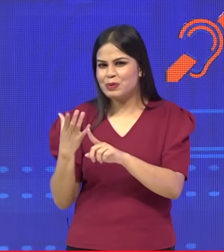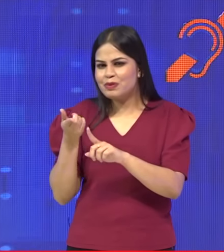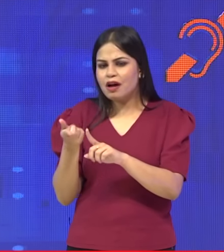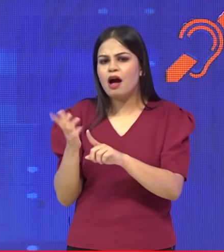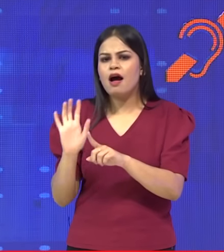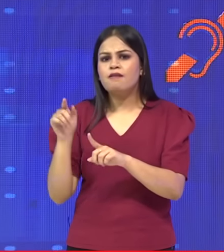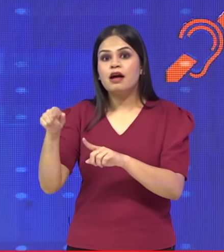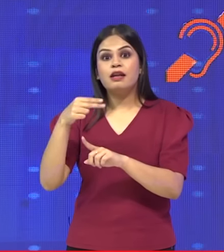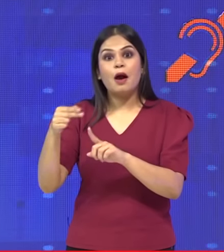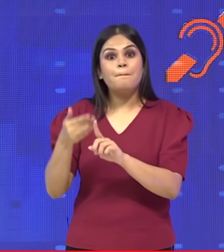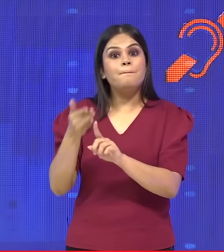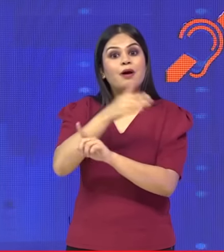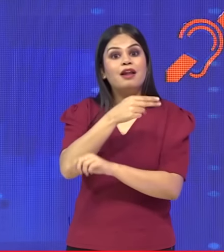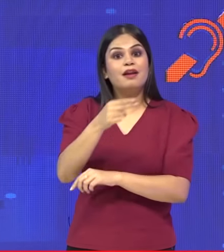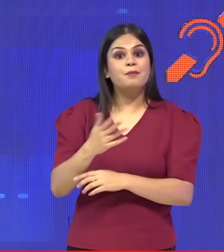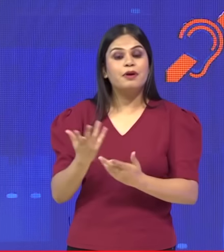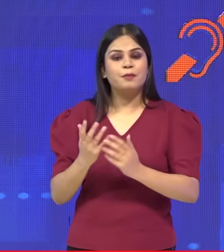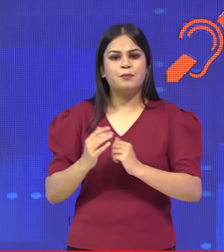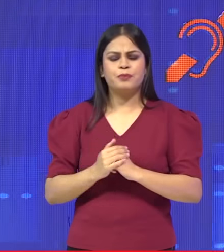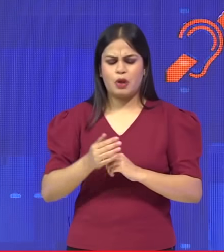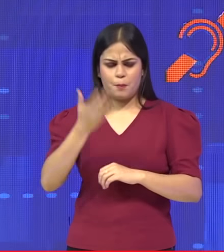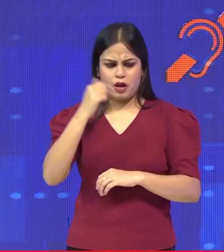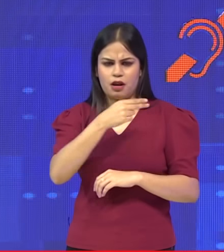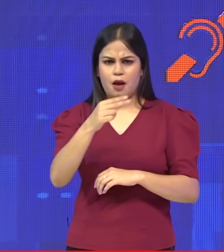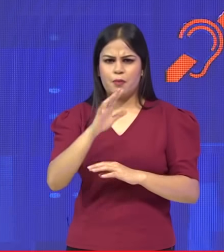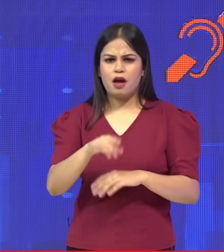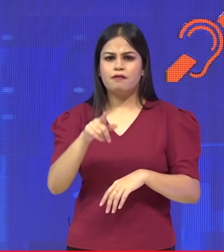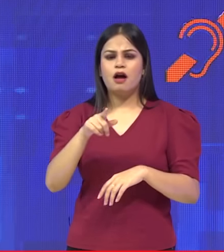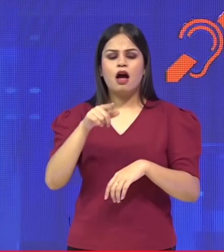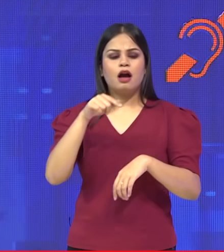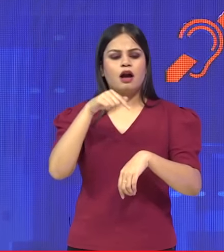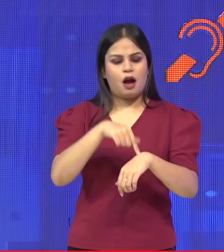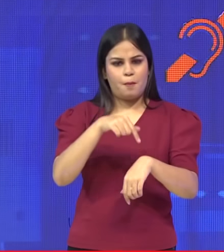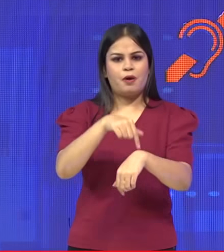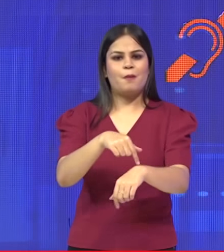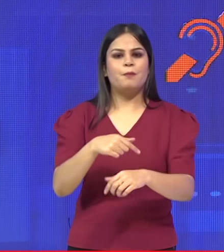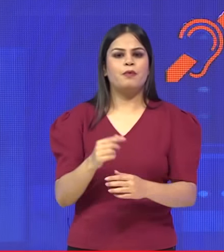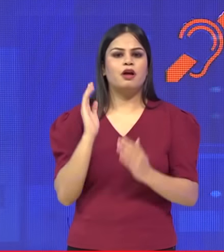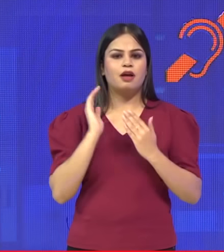इस फिल्म का नाम पहले रखा गया था कभी कभी दिवाली